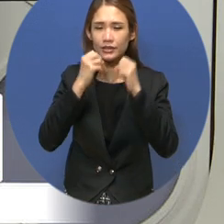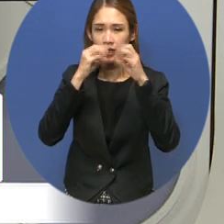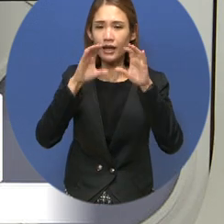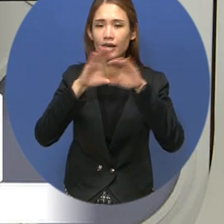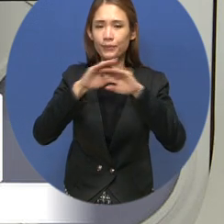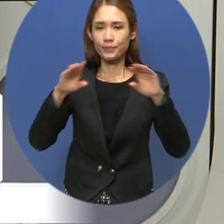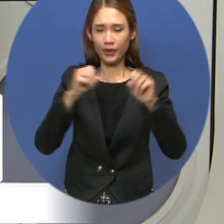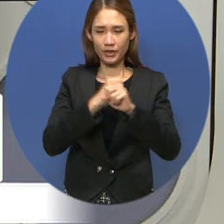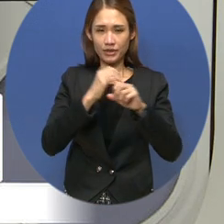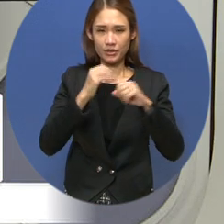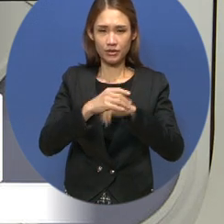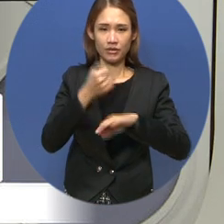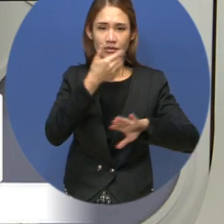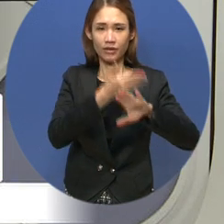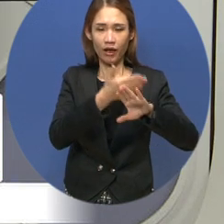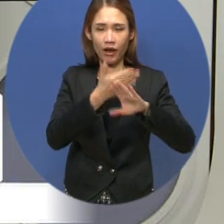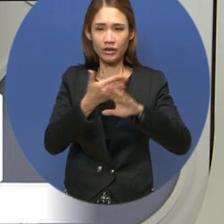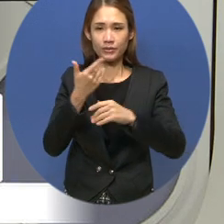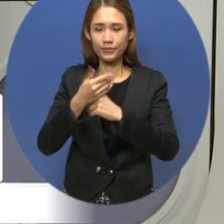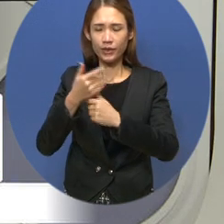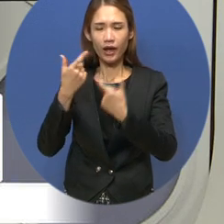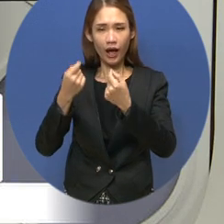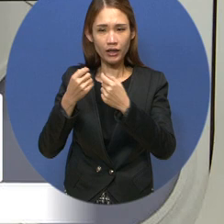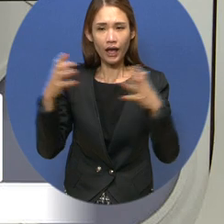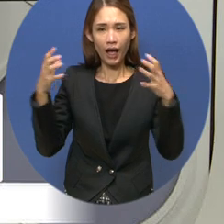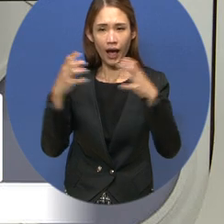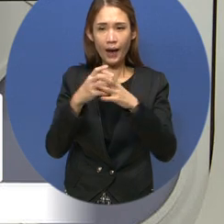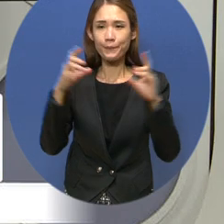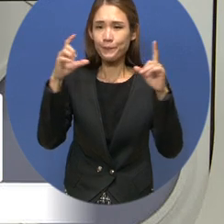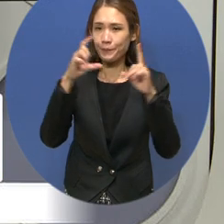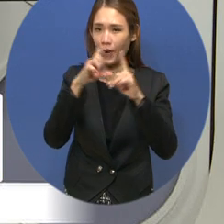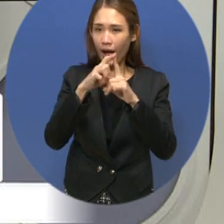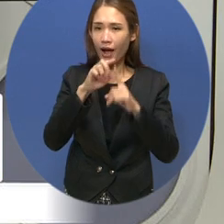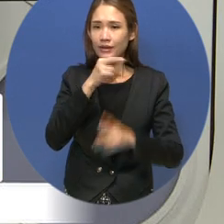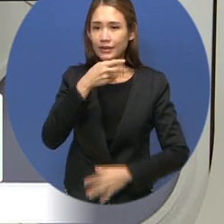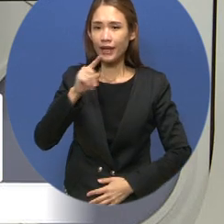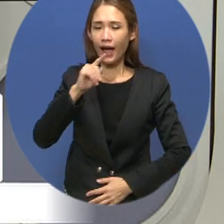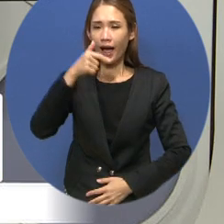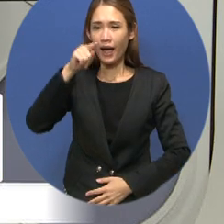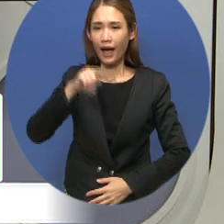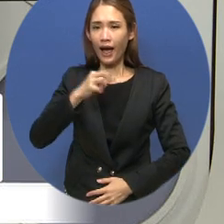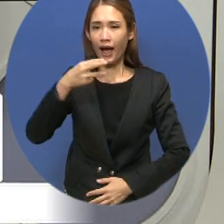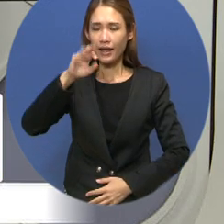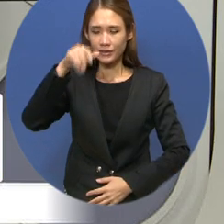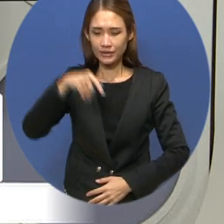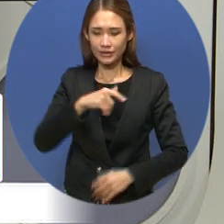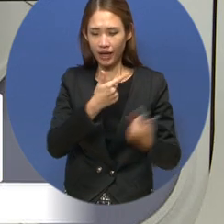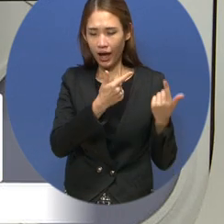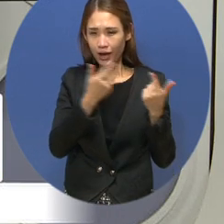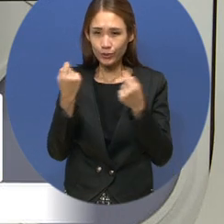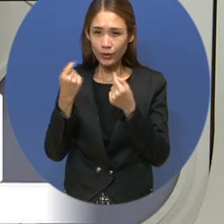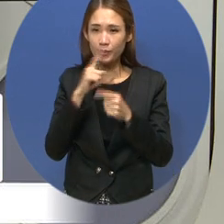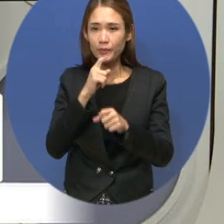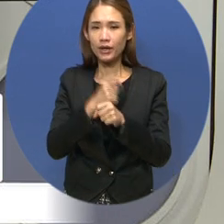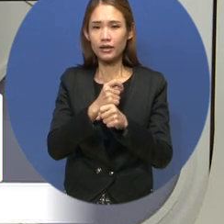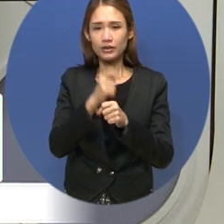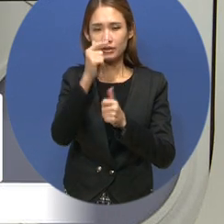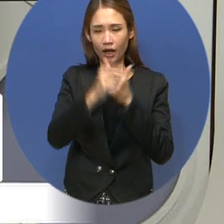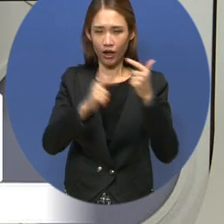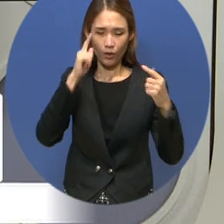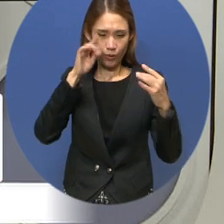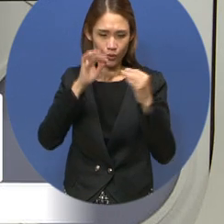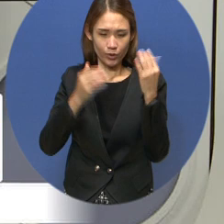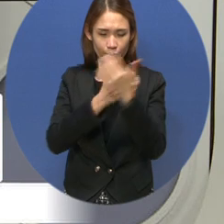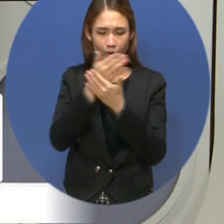이번 캠페인은 다름 과 같음 을 더한 합성어인 다가 템을 통해 다름과 다양성이 공존하는 세상을 만들어 나가자는